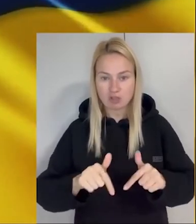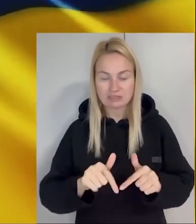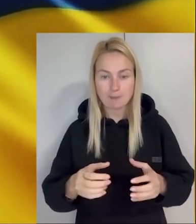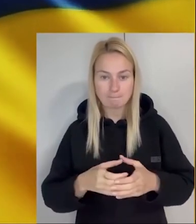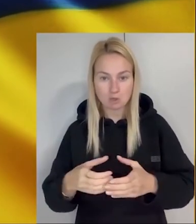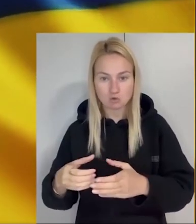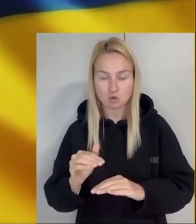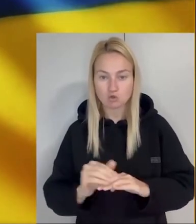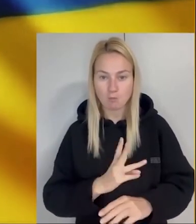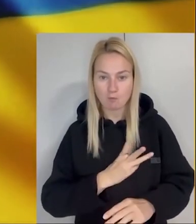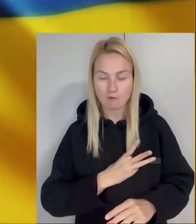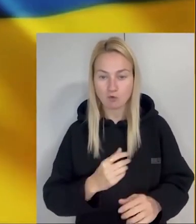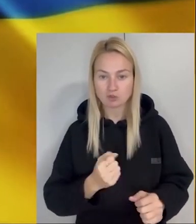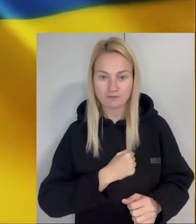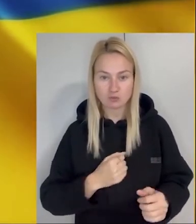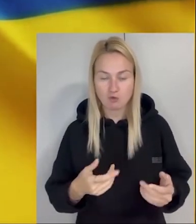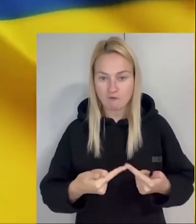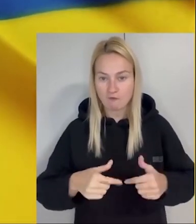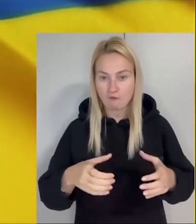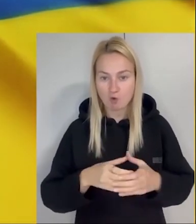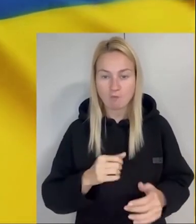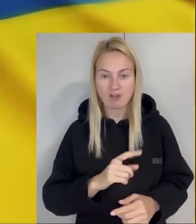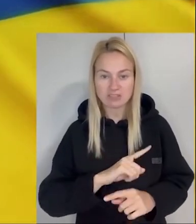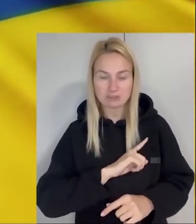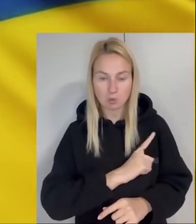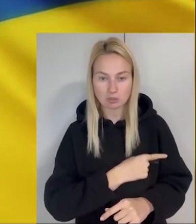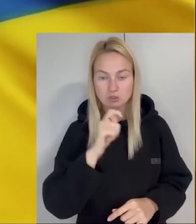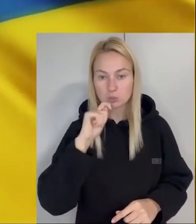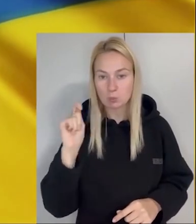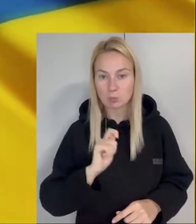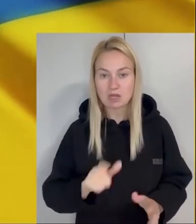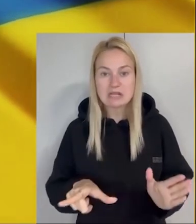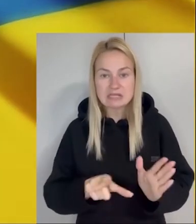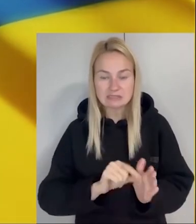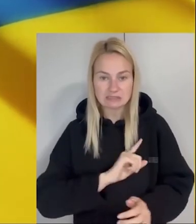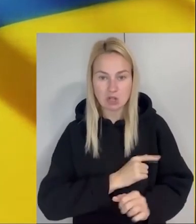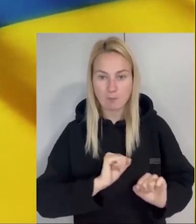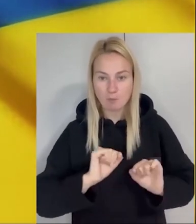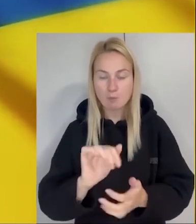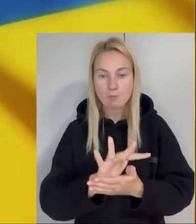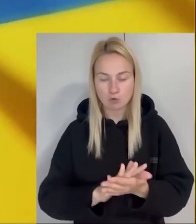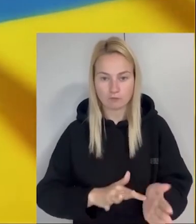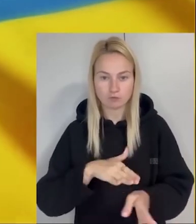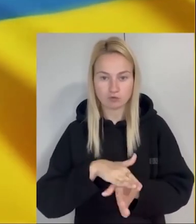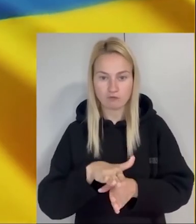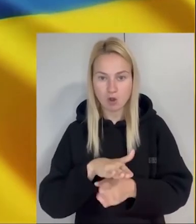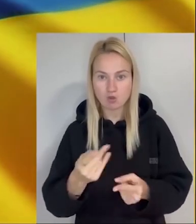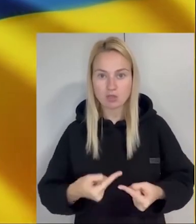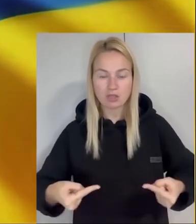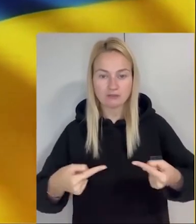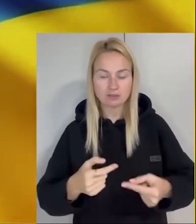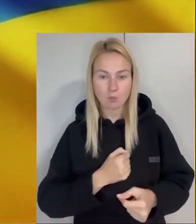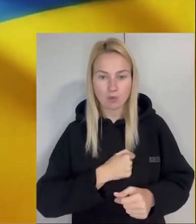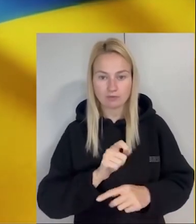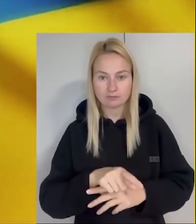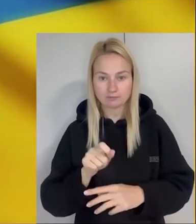та підрозділи добровольчих військових формувань Збройних сил України сумісно з силами оборони продовжують виконання